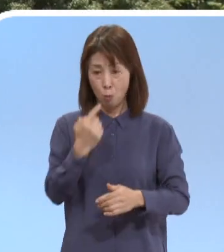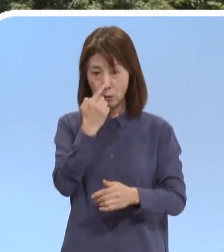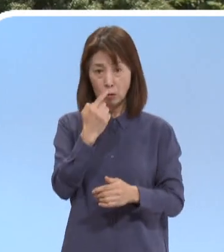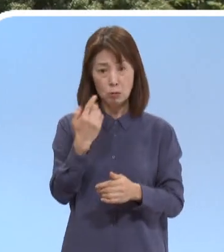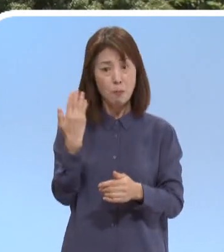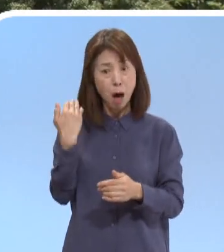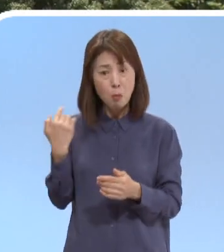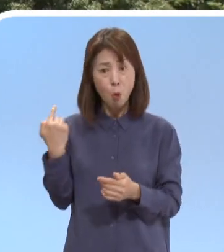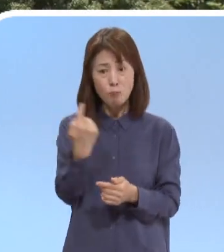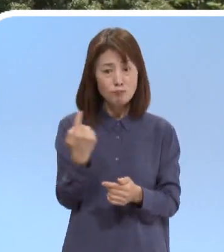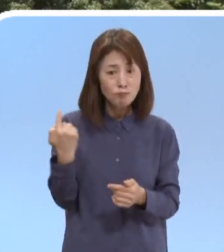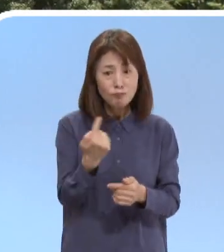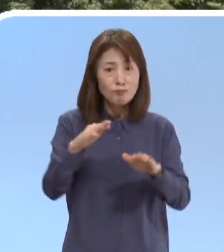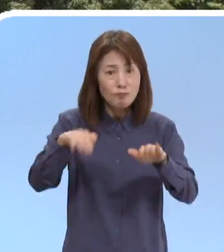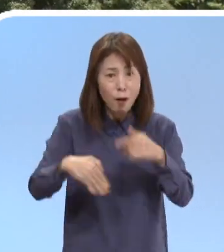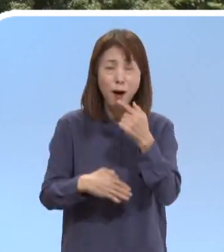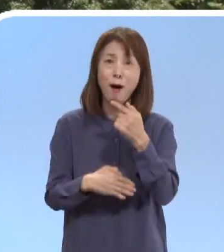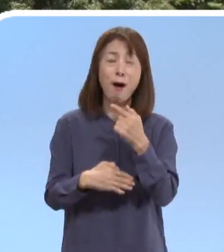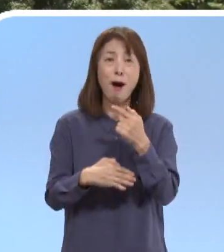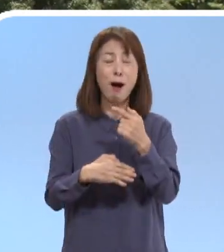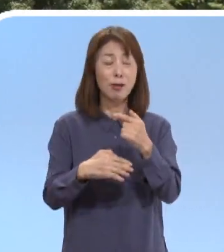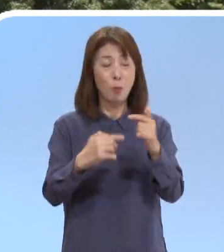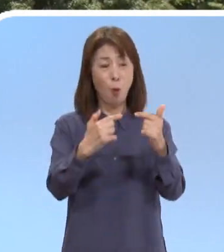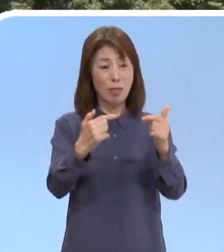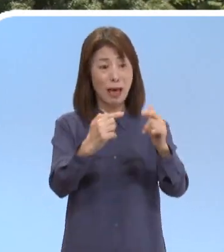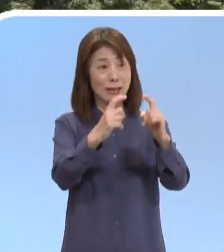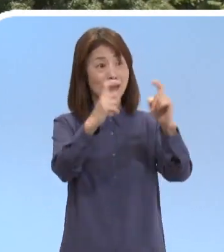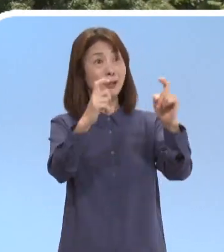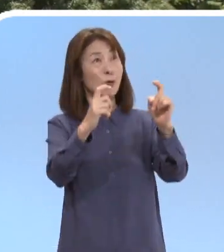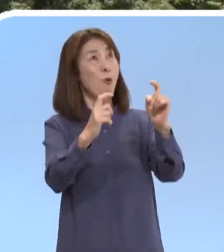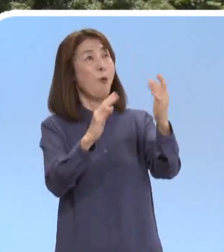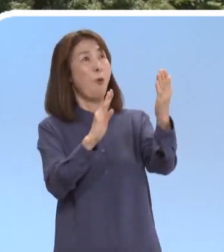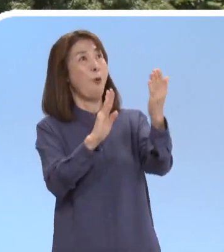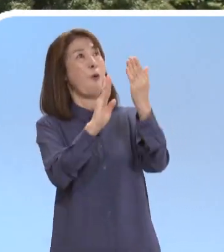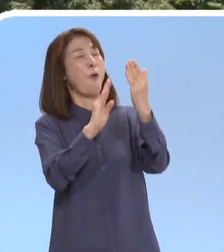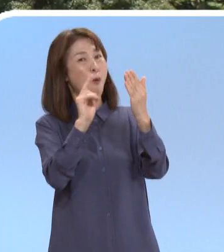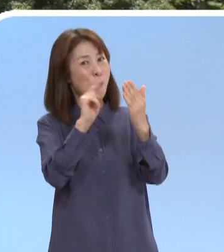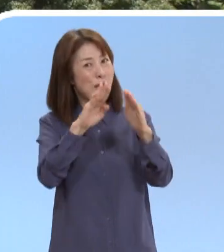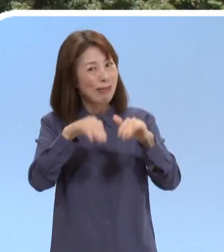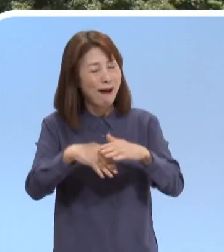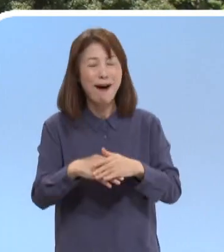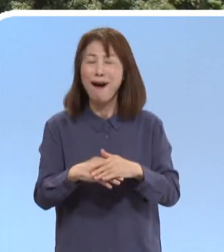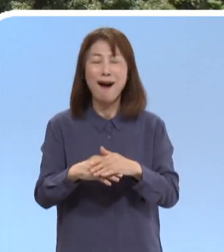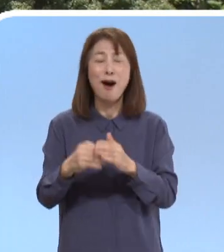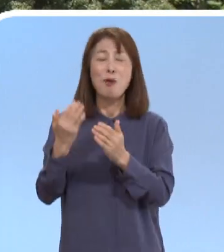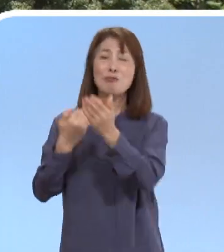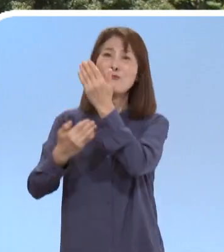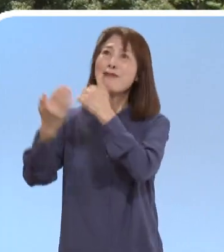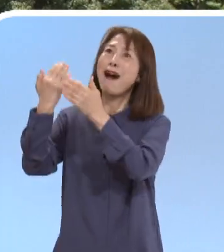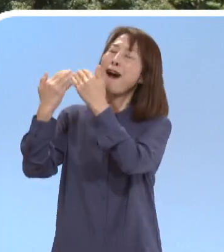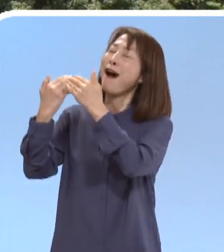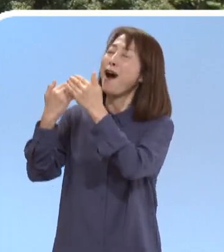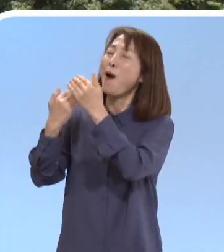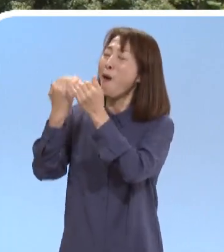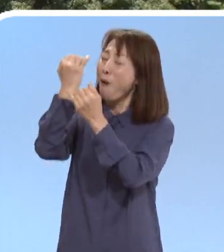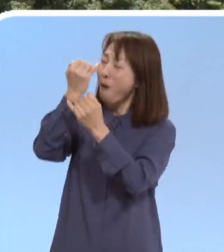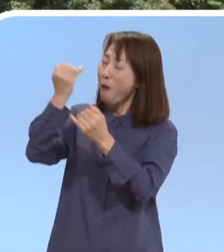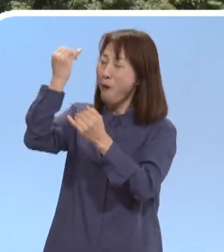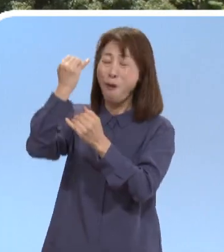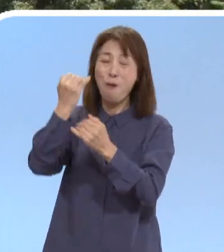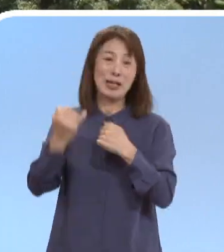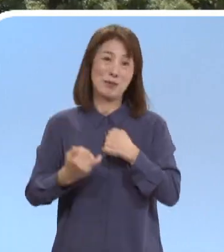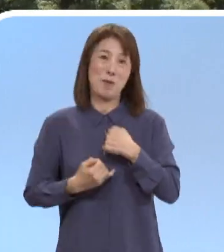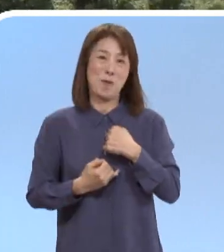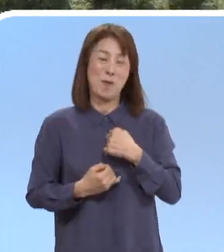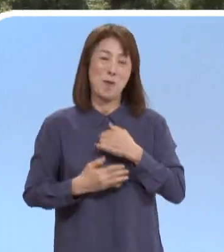たことあったんですけども、はい、やっぱあんまり大天守を間近に見ることがなかったんで、本当タイムスリップしたような気持ちでございます。ありがとうございます。